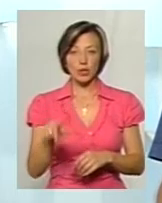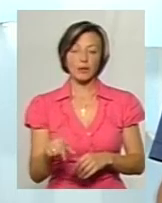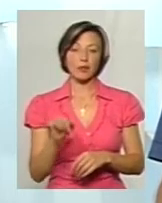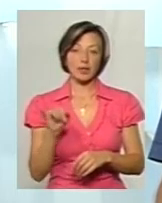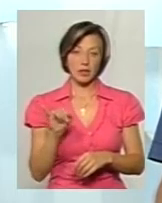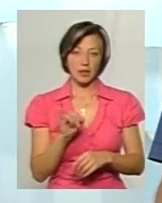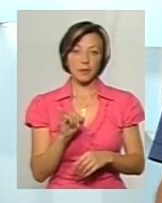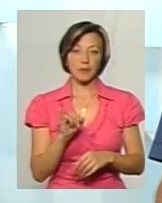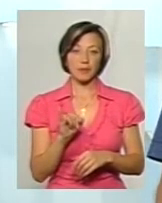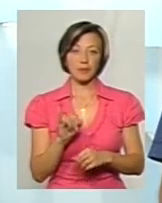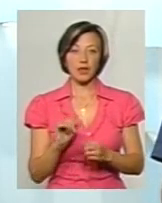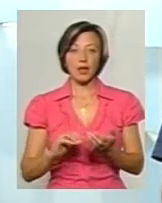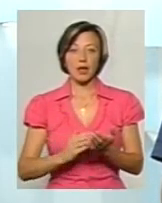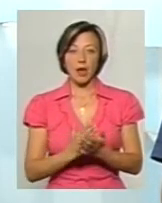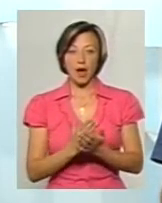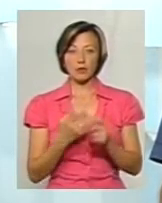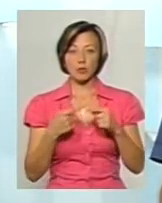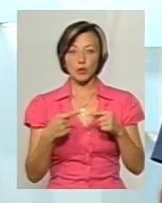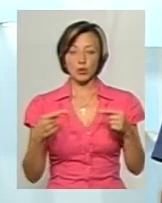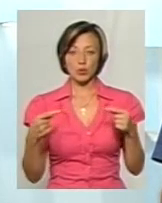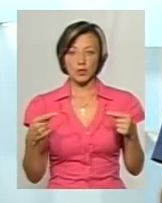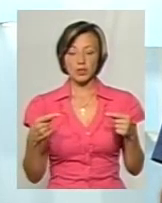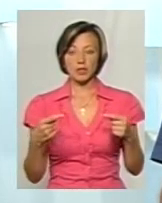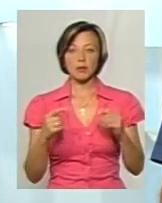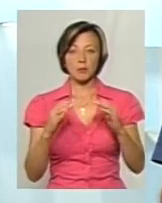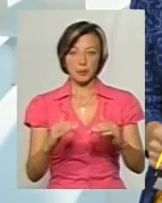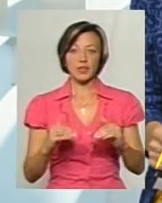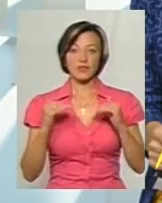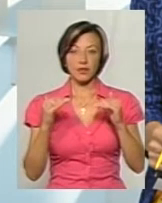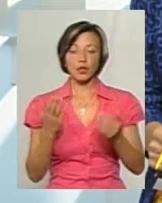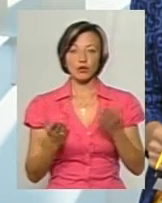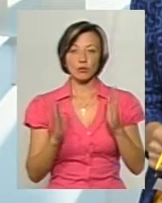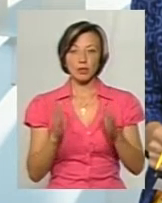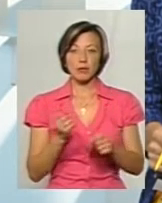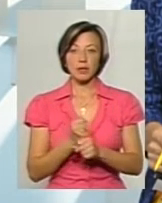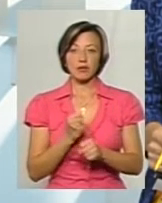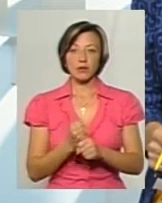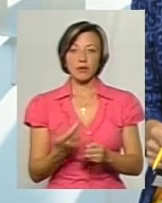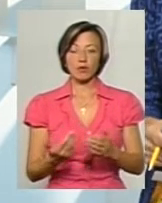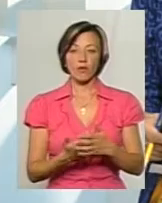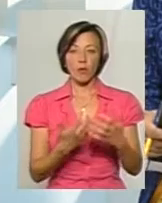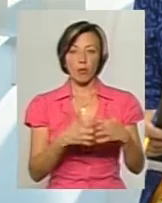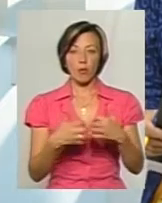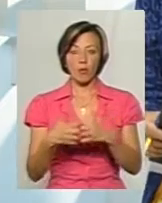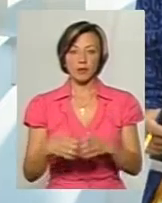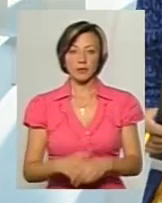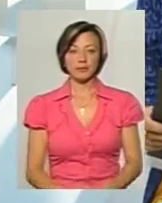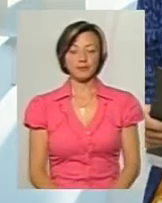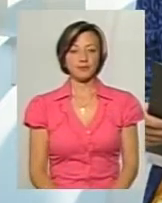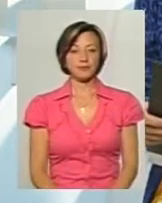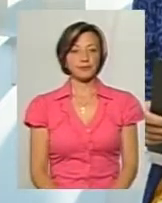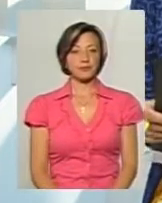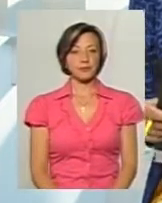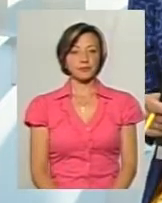і якість продукції, звичайно, підвищиться, якщо ми будемо працювати на нових обладнаннях. Дмитре,